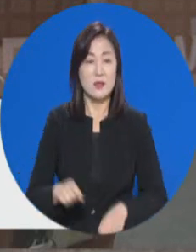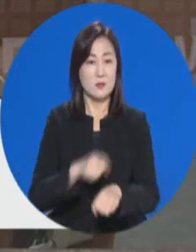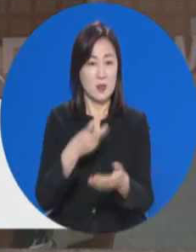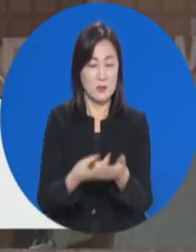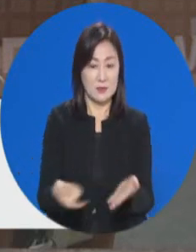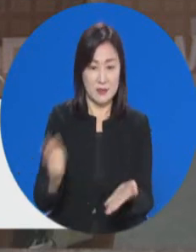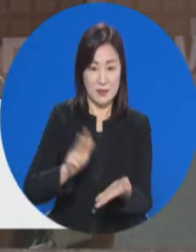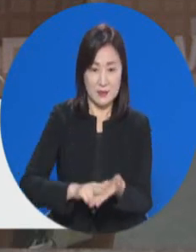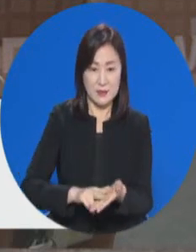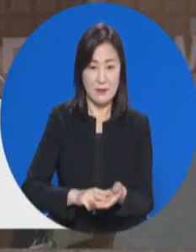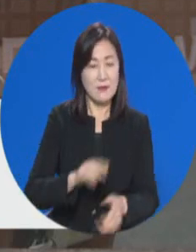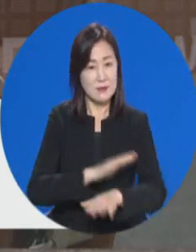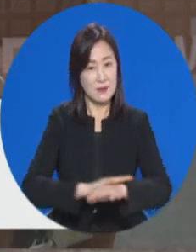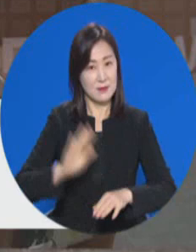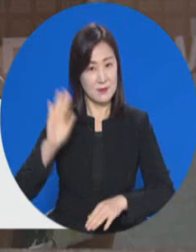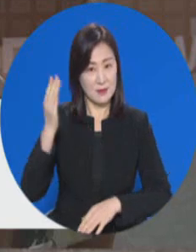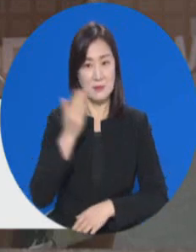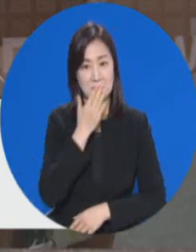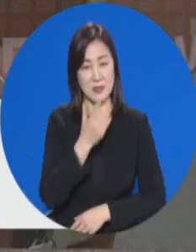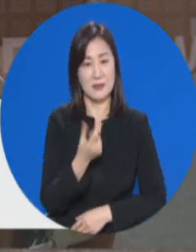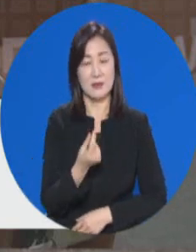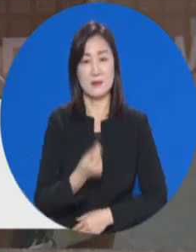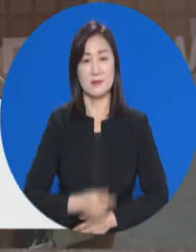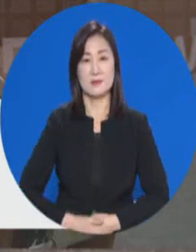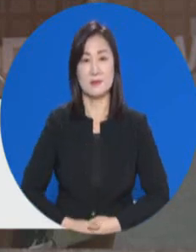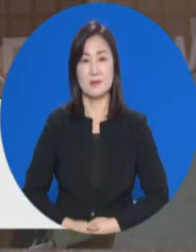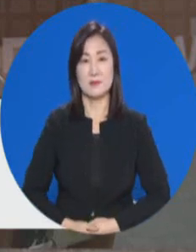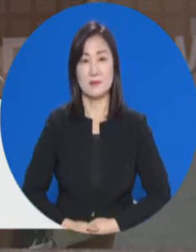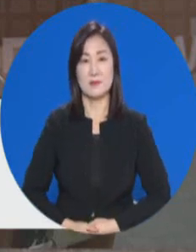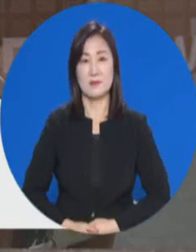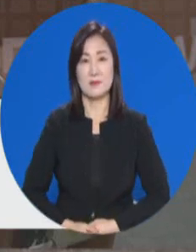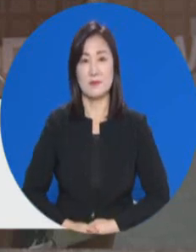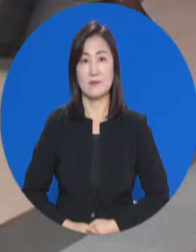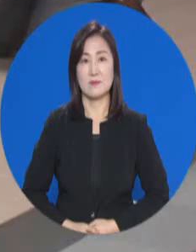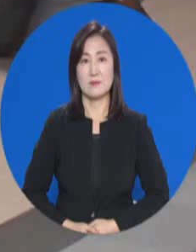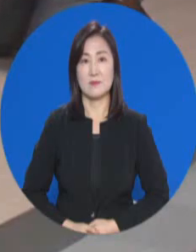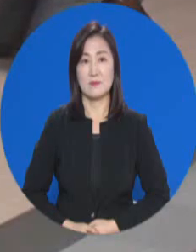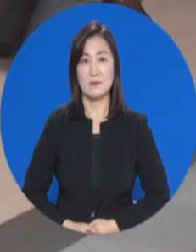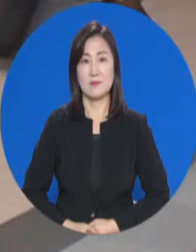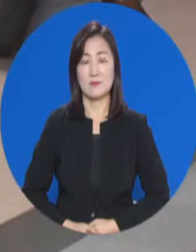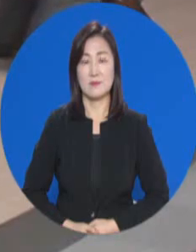제정에 청신호가 켜진 셈입니다. 조희원 기자가 보도합니다.